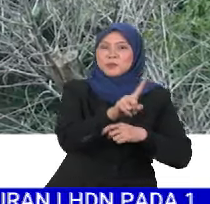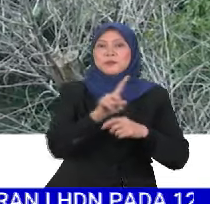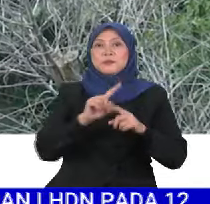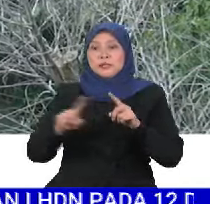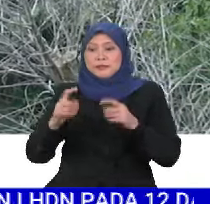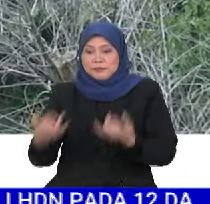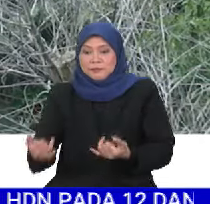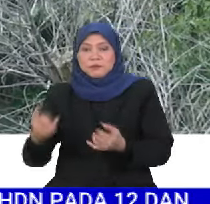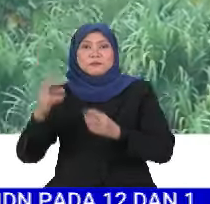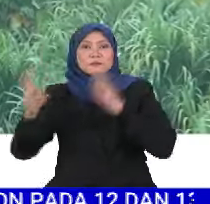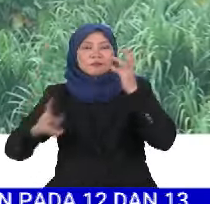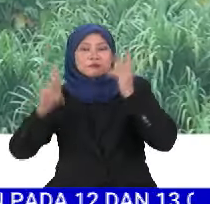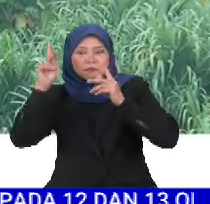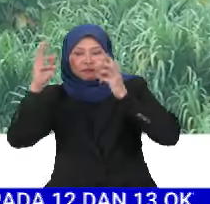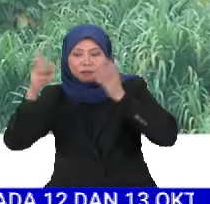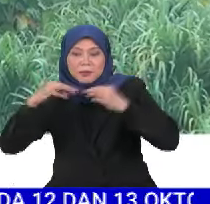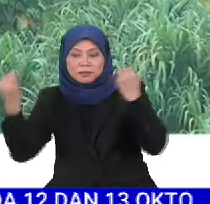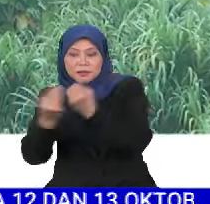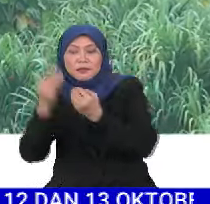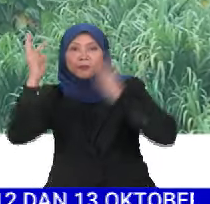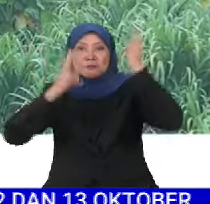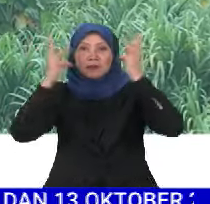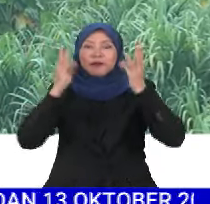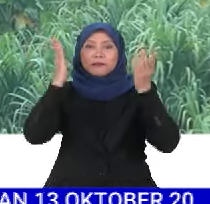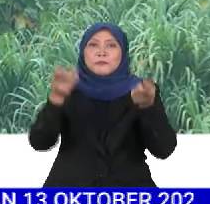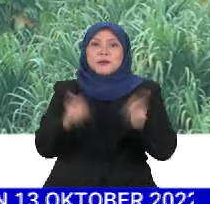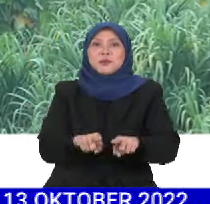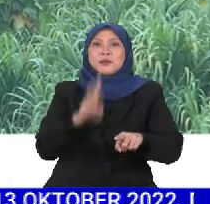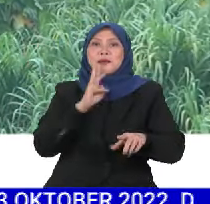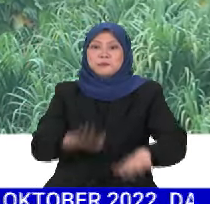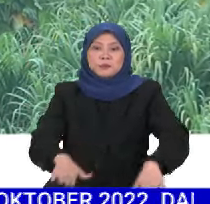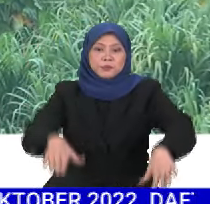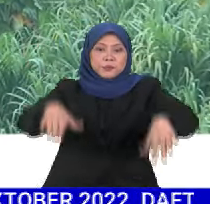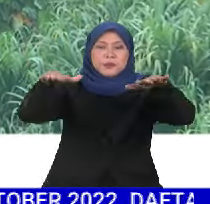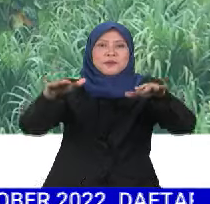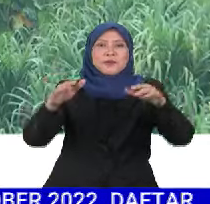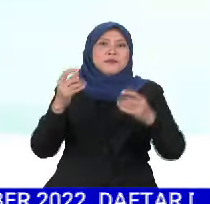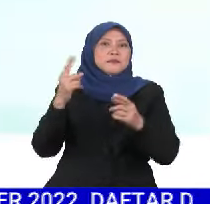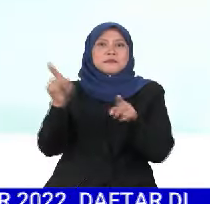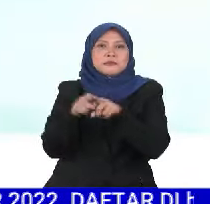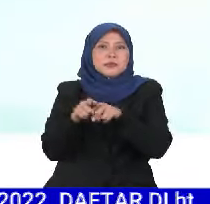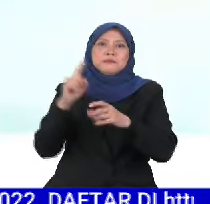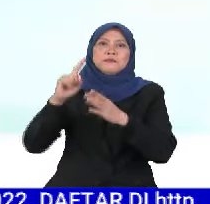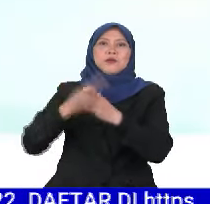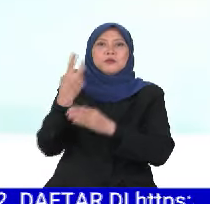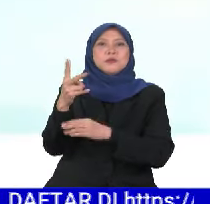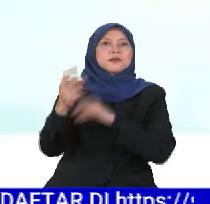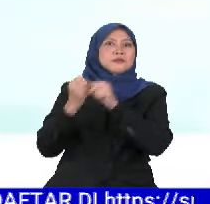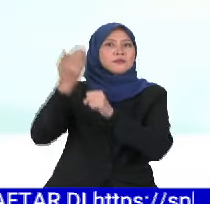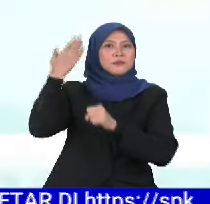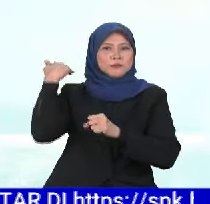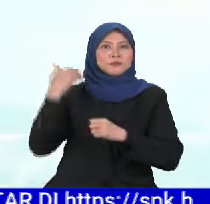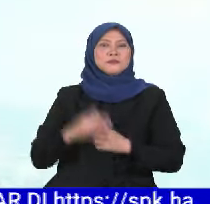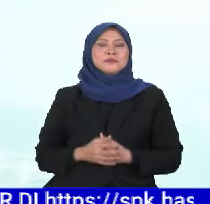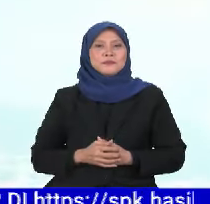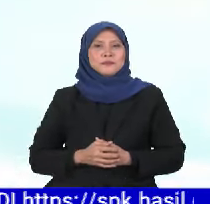penduduk bimbang banjir besar akan berlaku seperti Disember tahun lalu. Sepatutnya